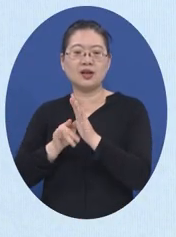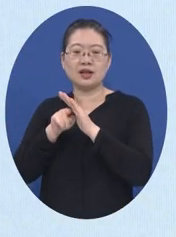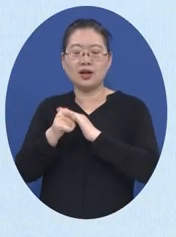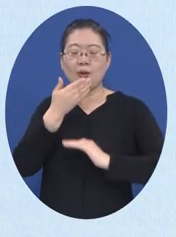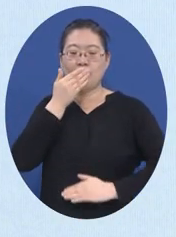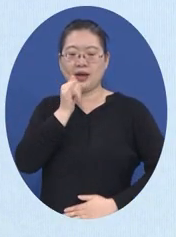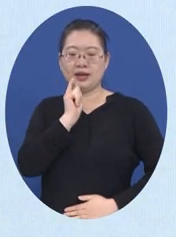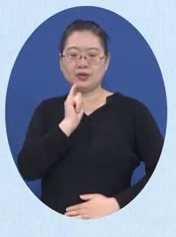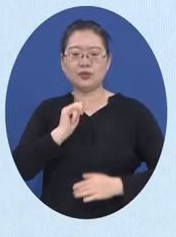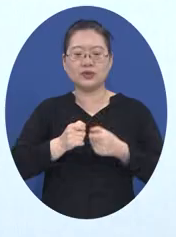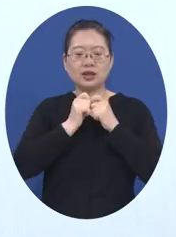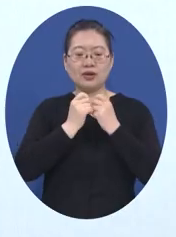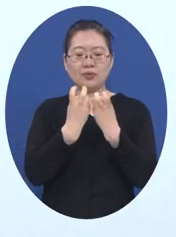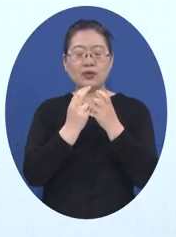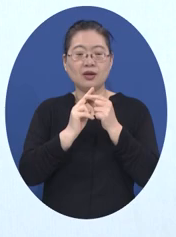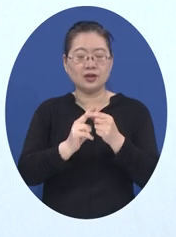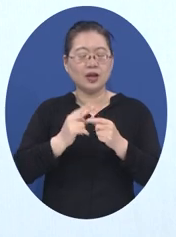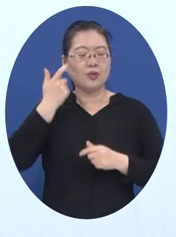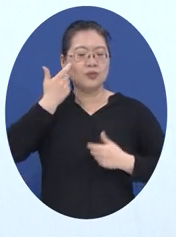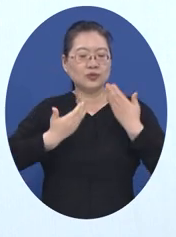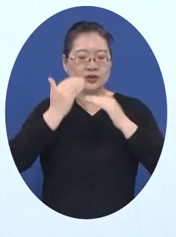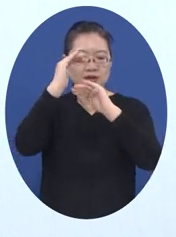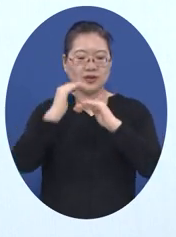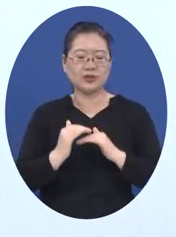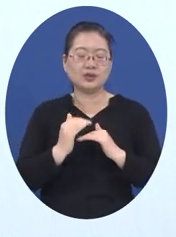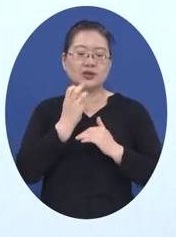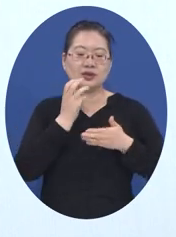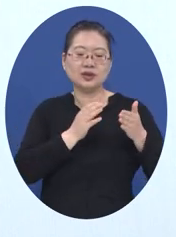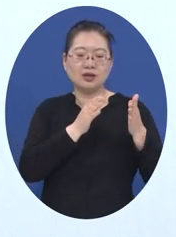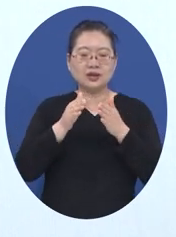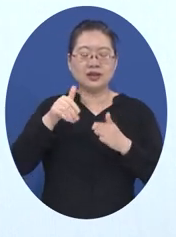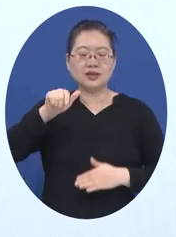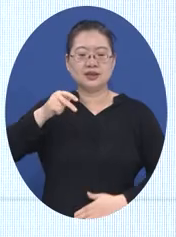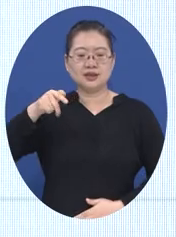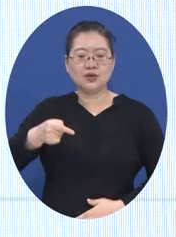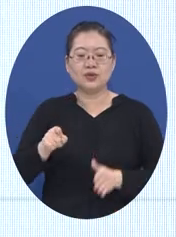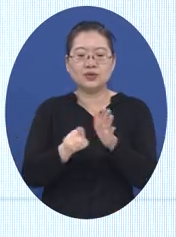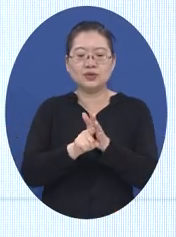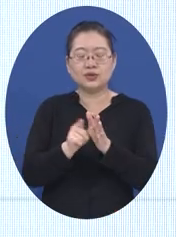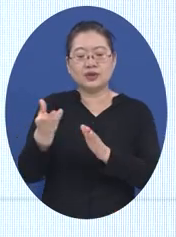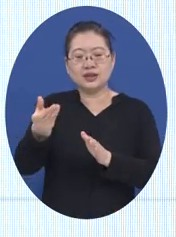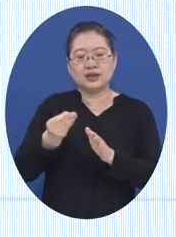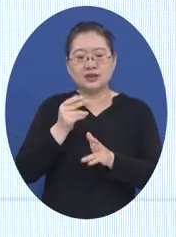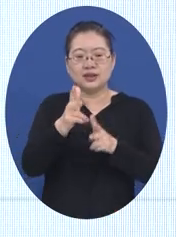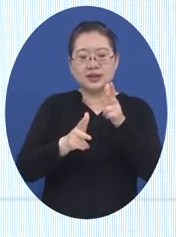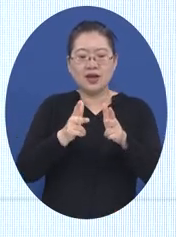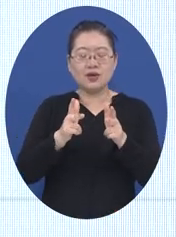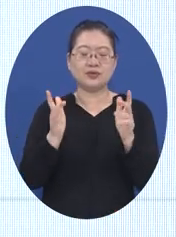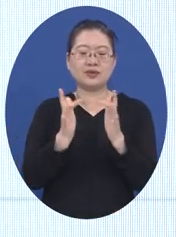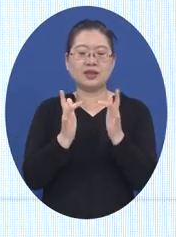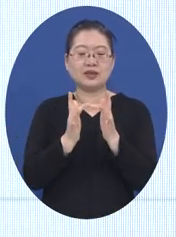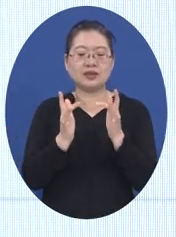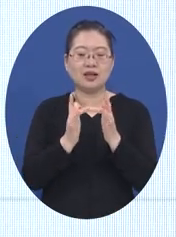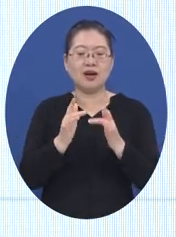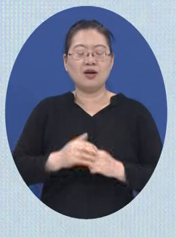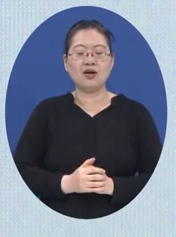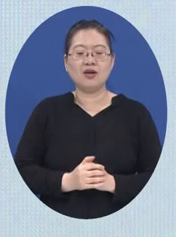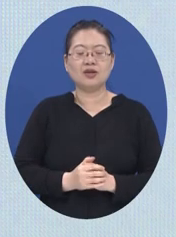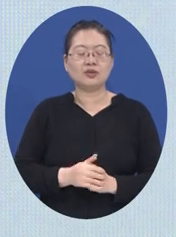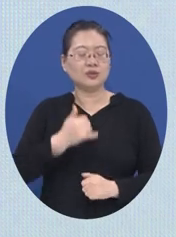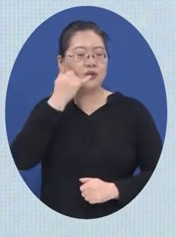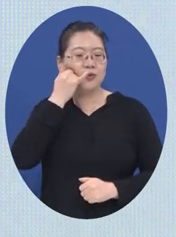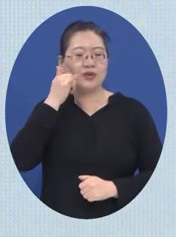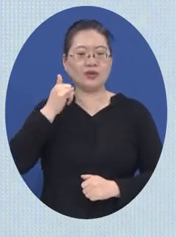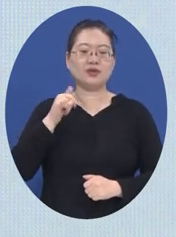가능하며 자세한 방법과 문의사항은 경기 극 저신용 대출 사업 전용 콜센터 1 8 영령의 9198